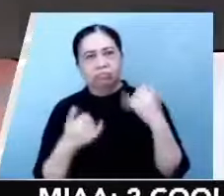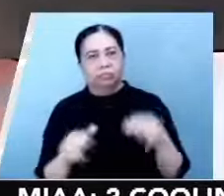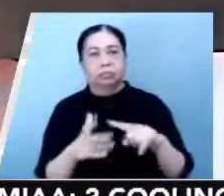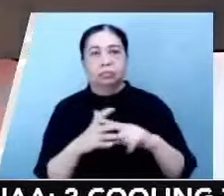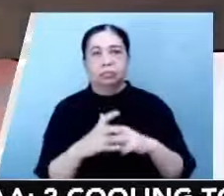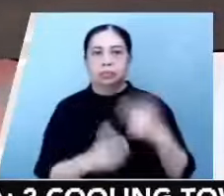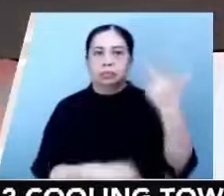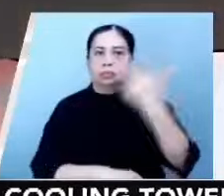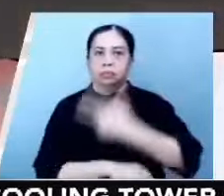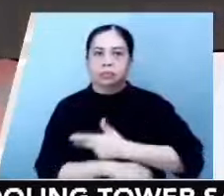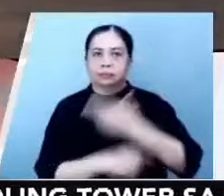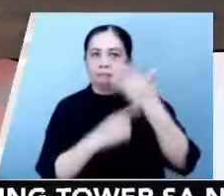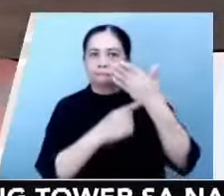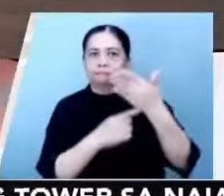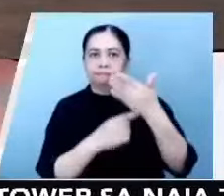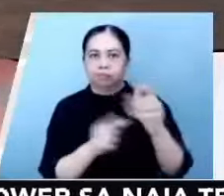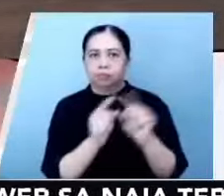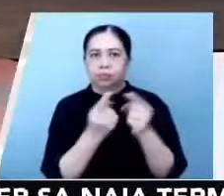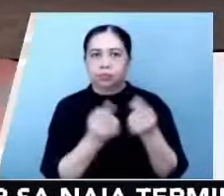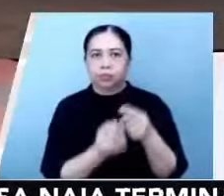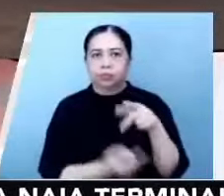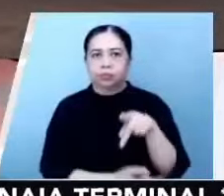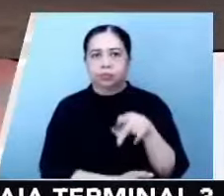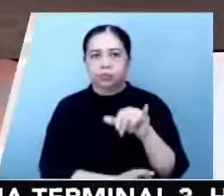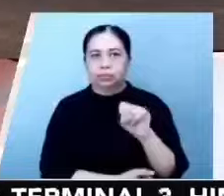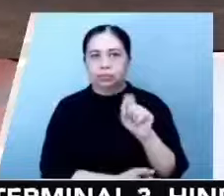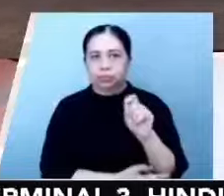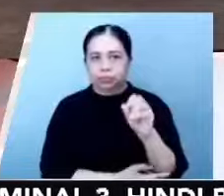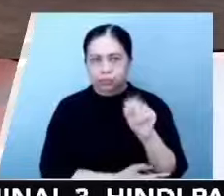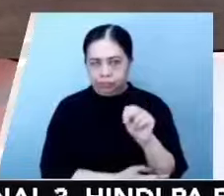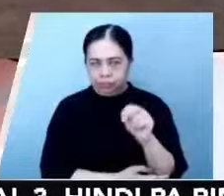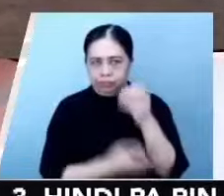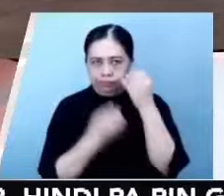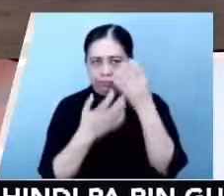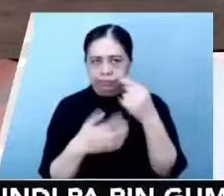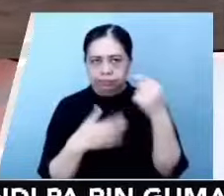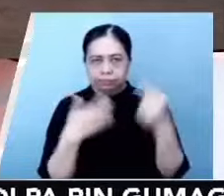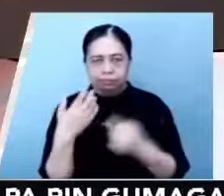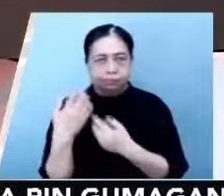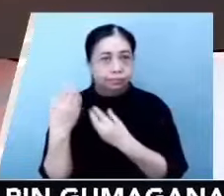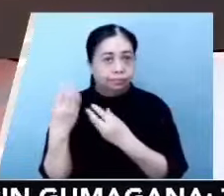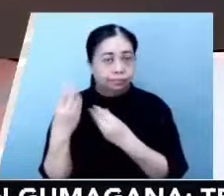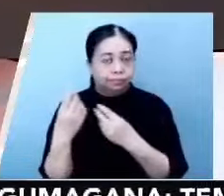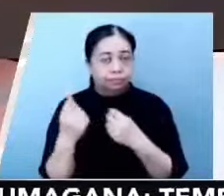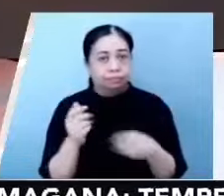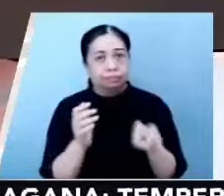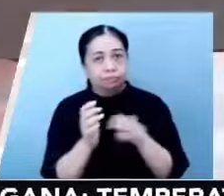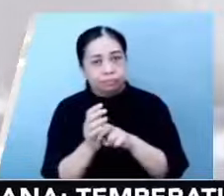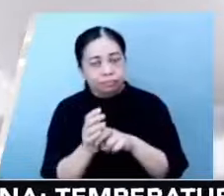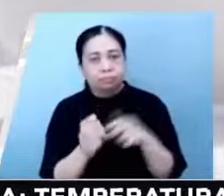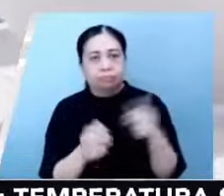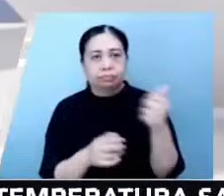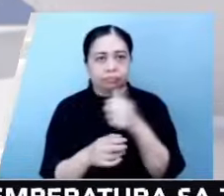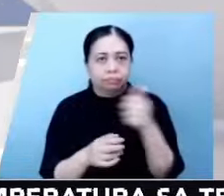pasada ng grupong Piston. Kumustahin natin ang mga commuter at chopper sa unang balita live ni James